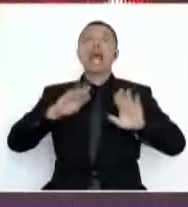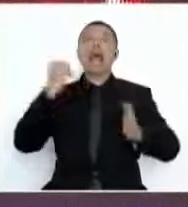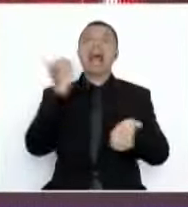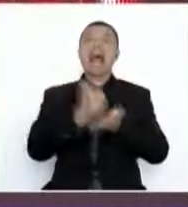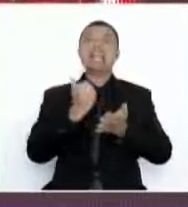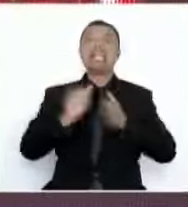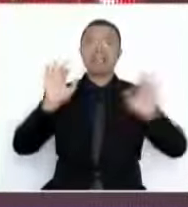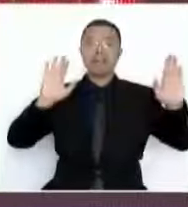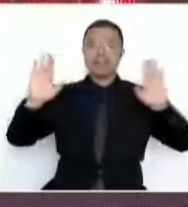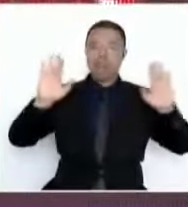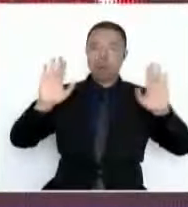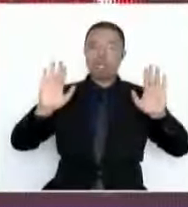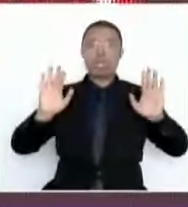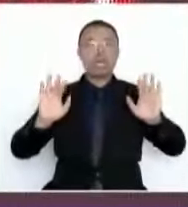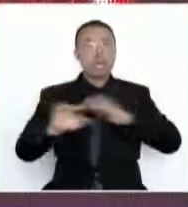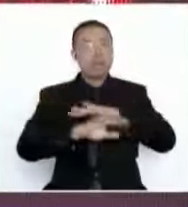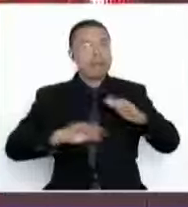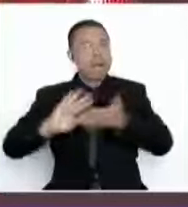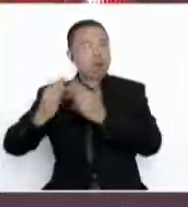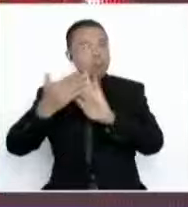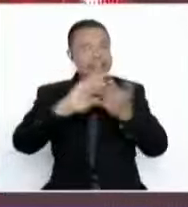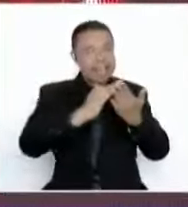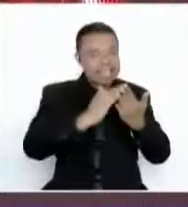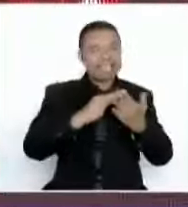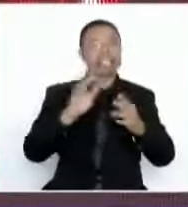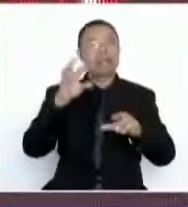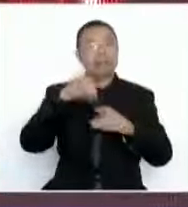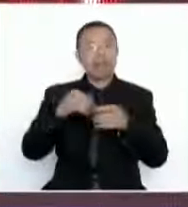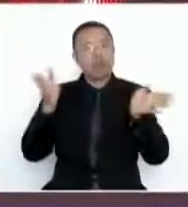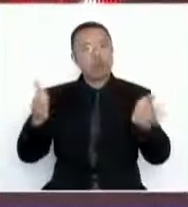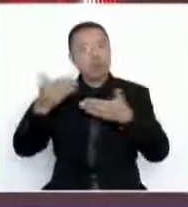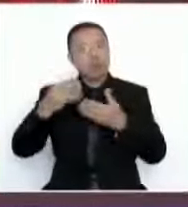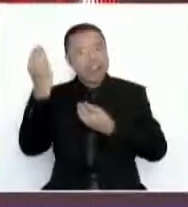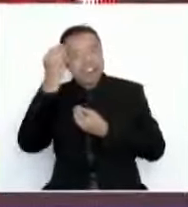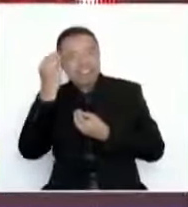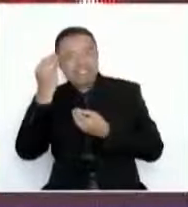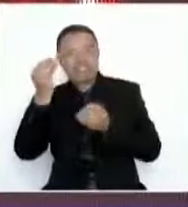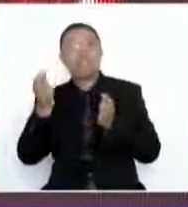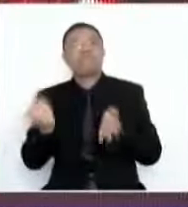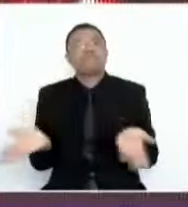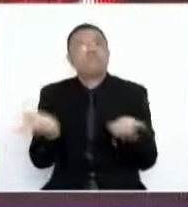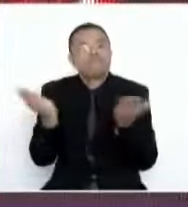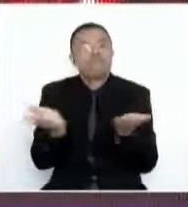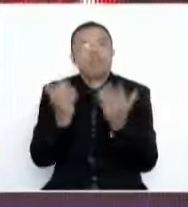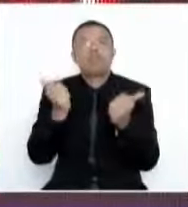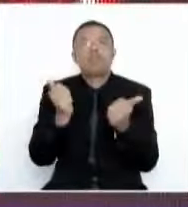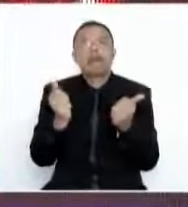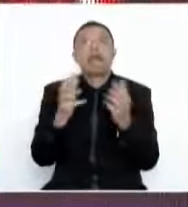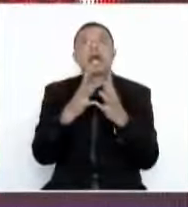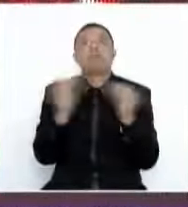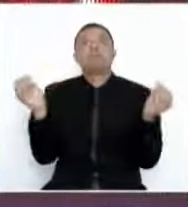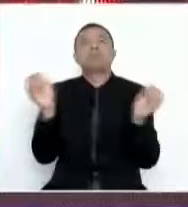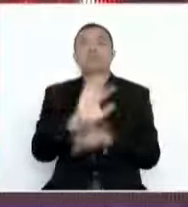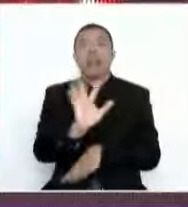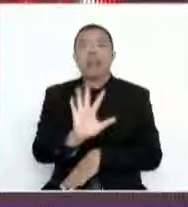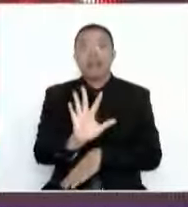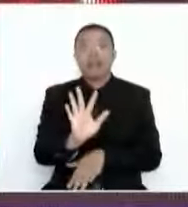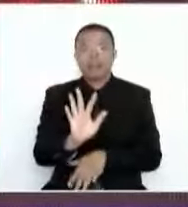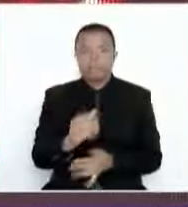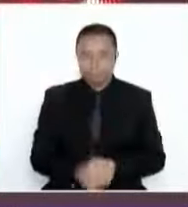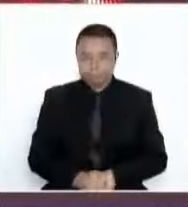bet basis komunitas dan ruang kreatif agar tidak punah bapak Kun Wardana